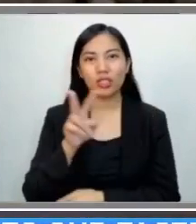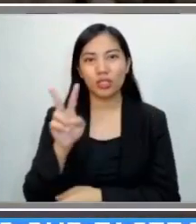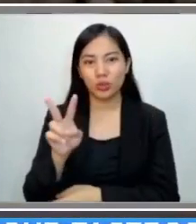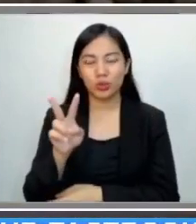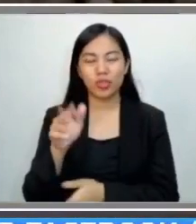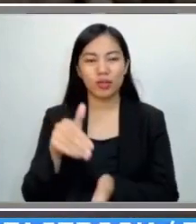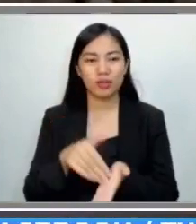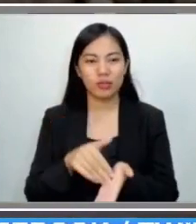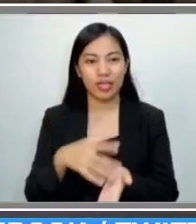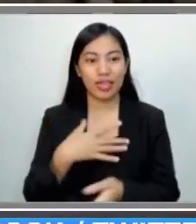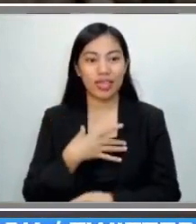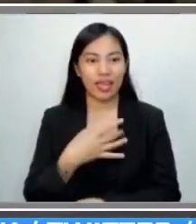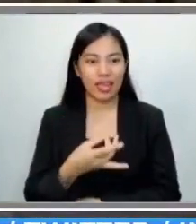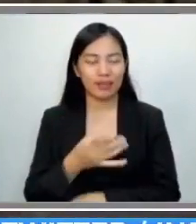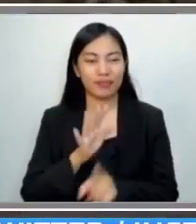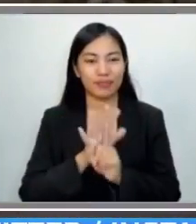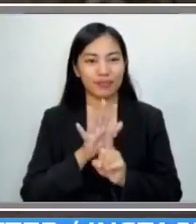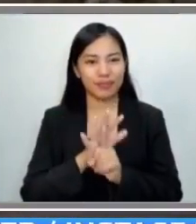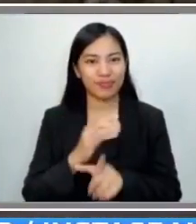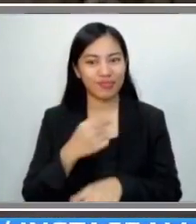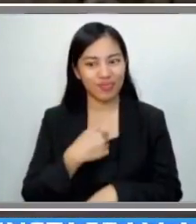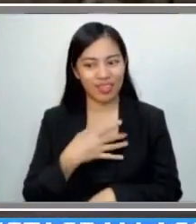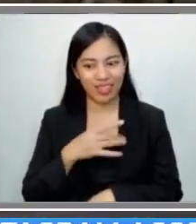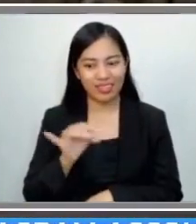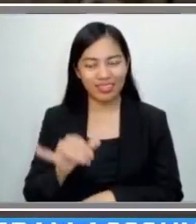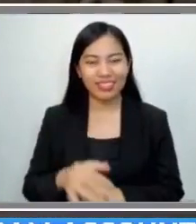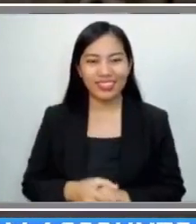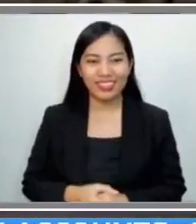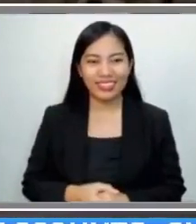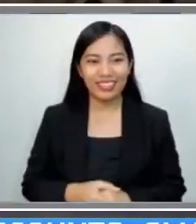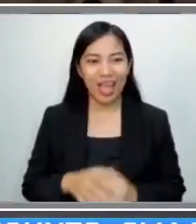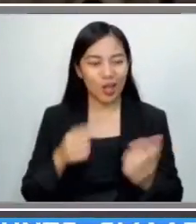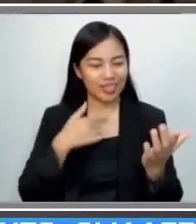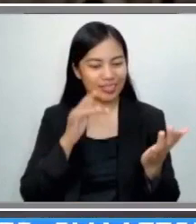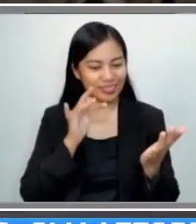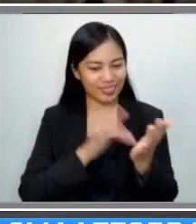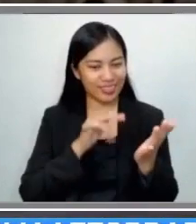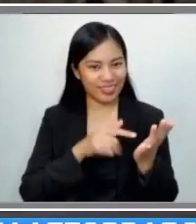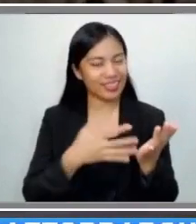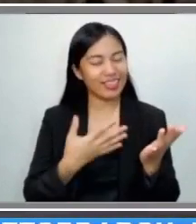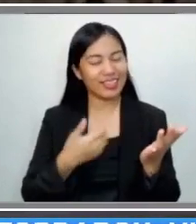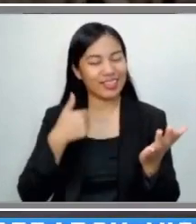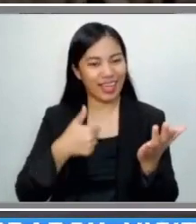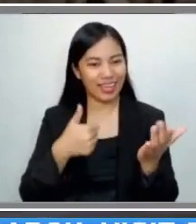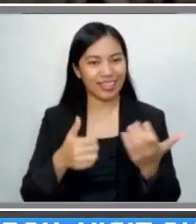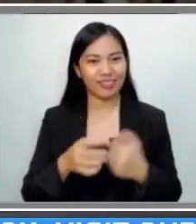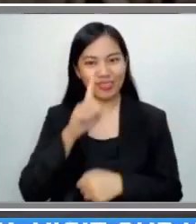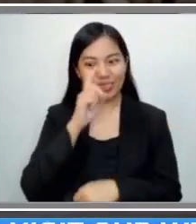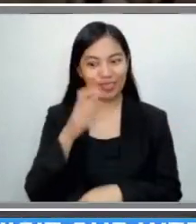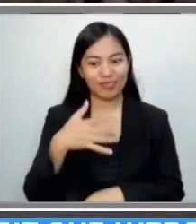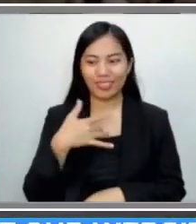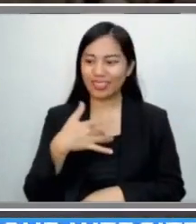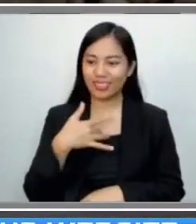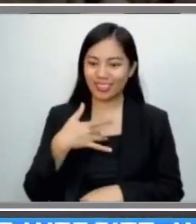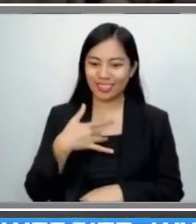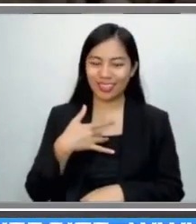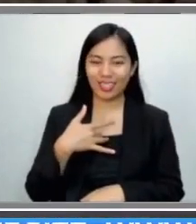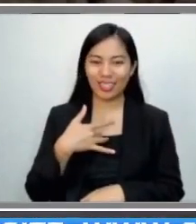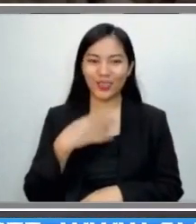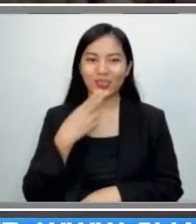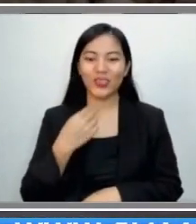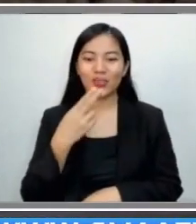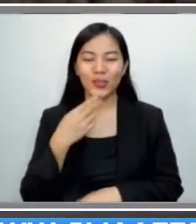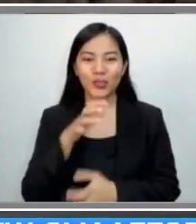Trending. Yes, isa ako sa mga nag-like dyan, ha? Kasi feel na feel ko yung pagiging masunurin ng mga fur babies